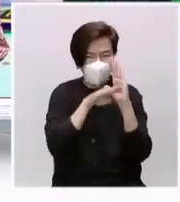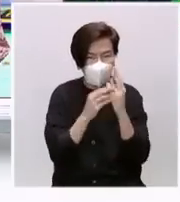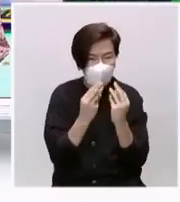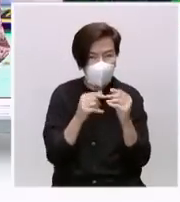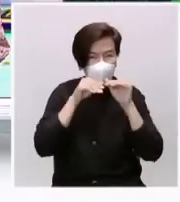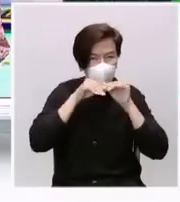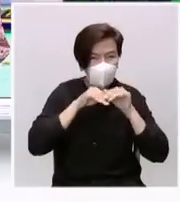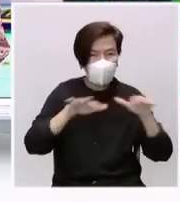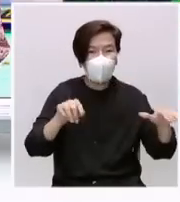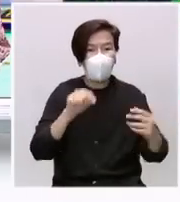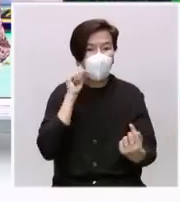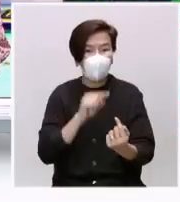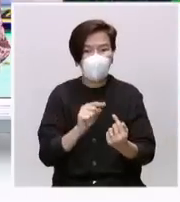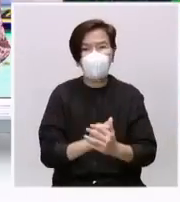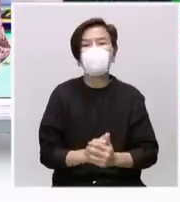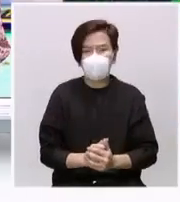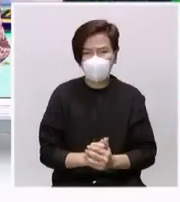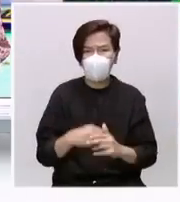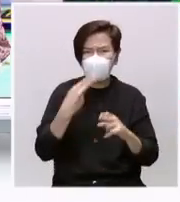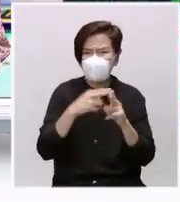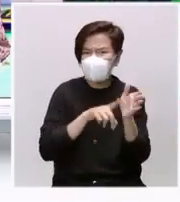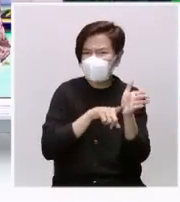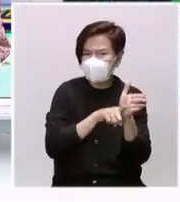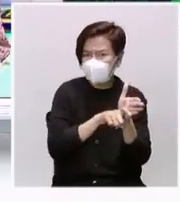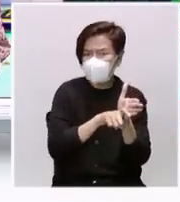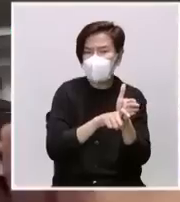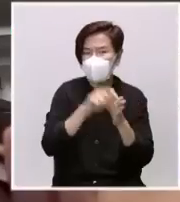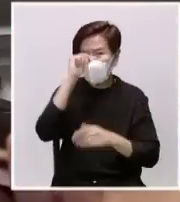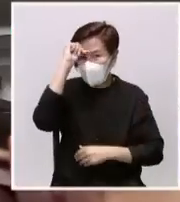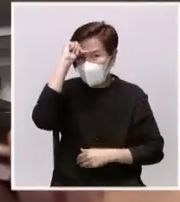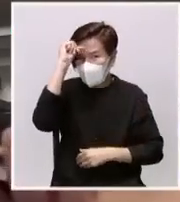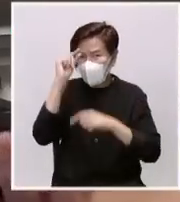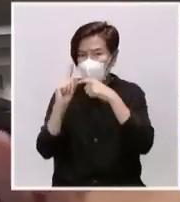ข้อมูลเกี่ยวกับการติดเชื้อเดลต้าพลัสในประเทศไทยครับ